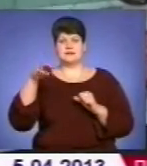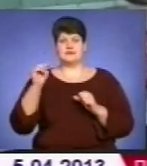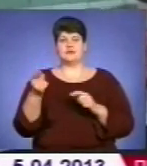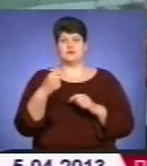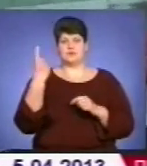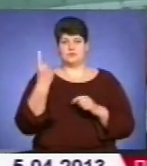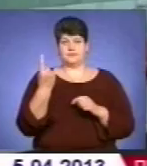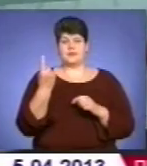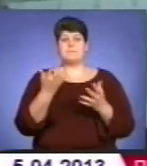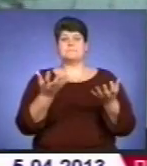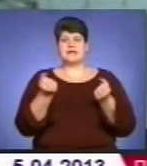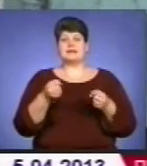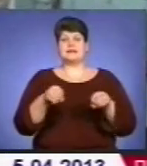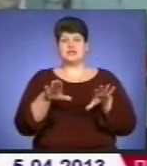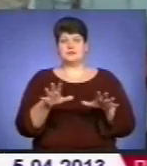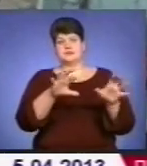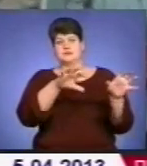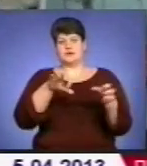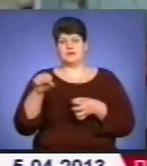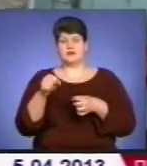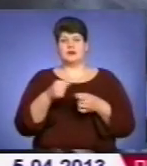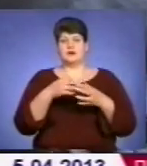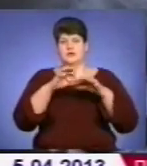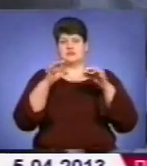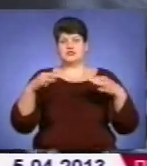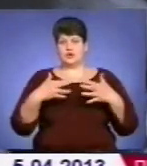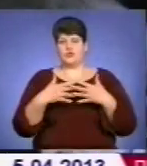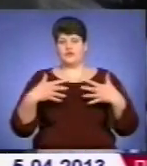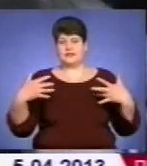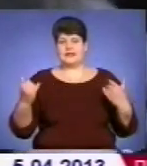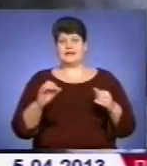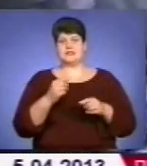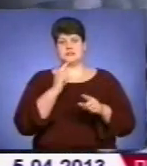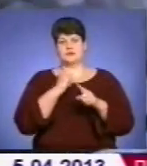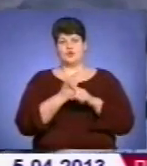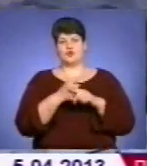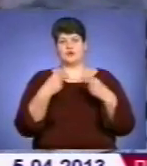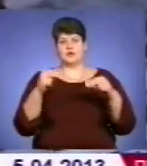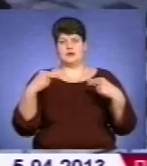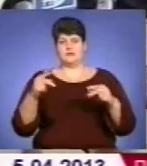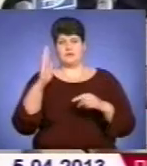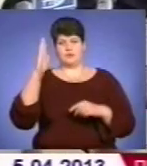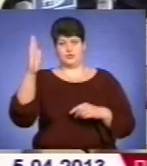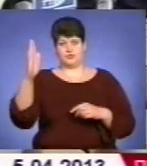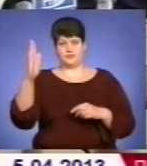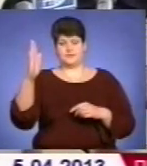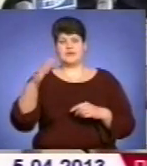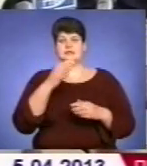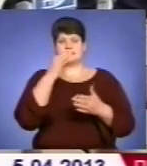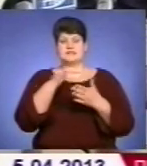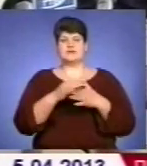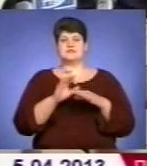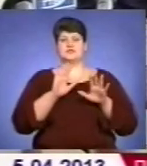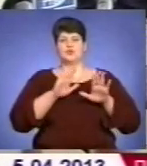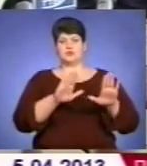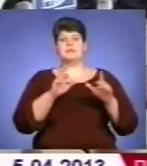області. Прийнято рішення про вилучення сировини та продукції з обігу і заборону її реалізації в майбутньому, зазначив заступник начальника